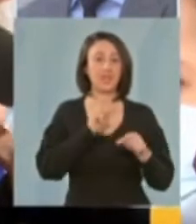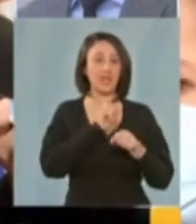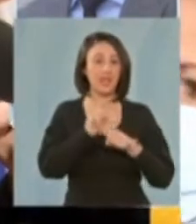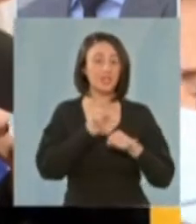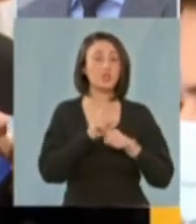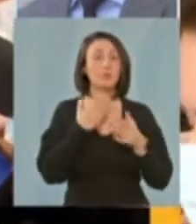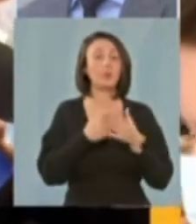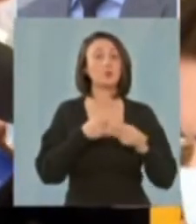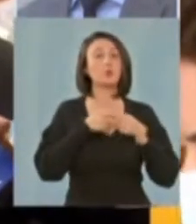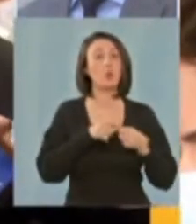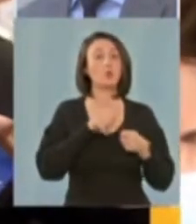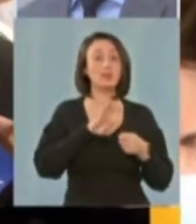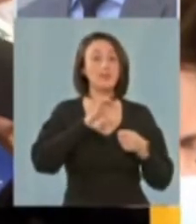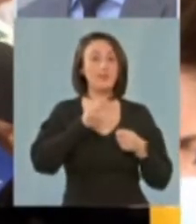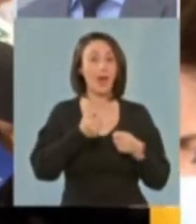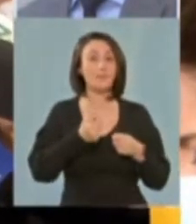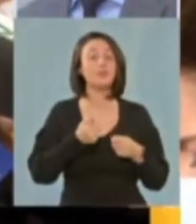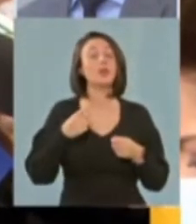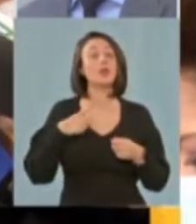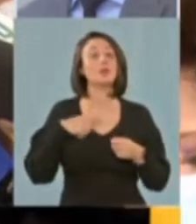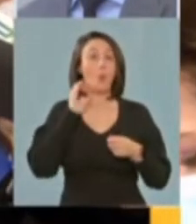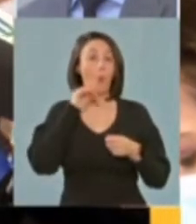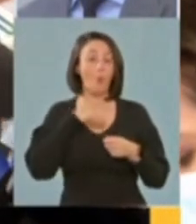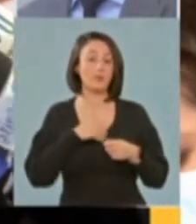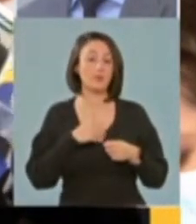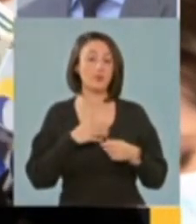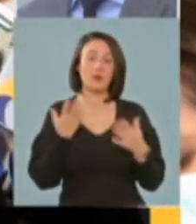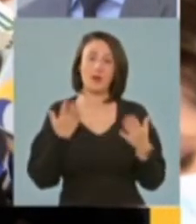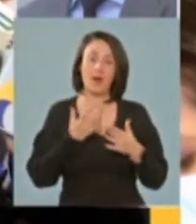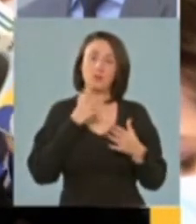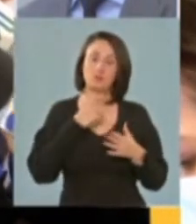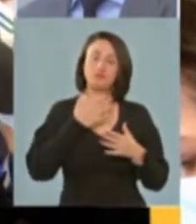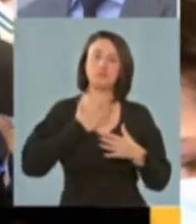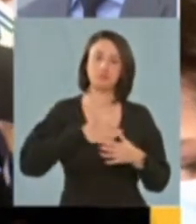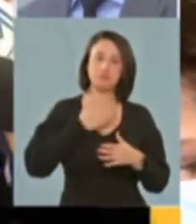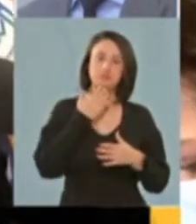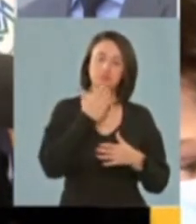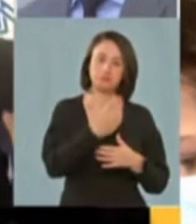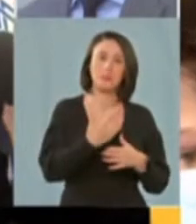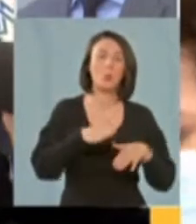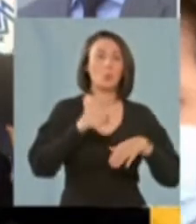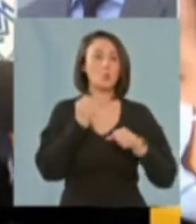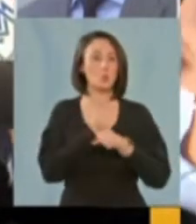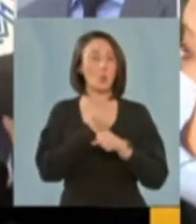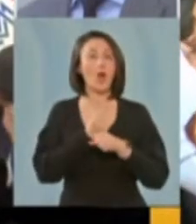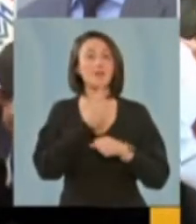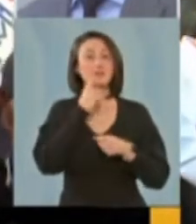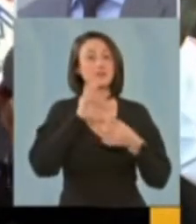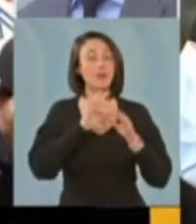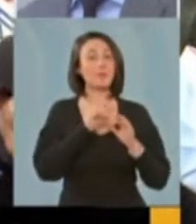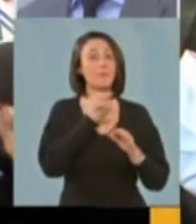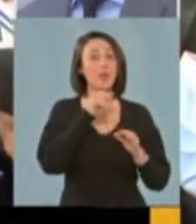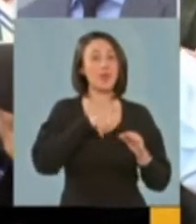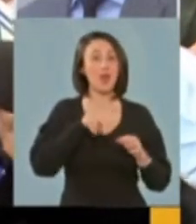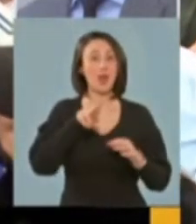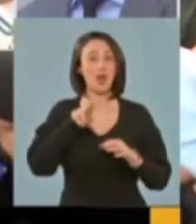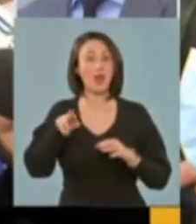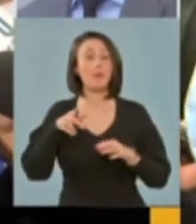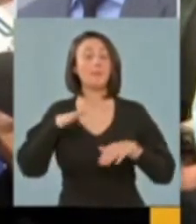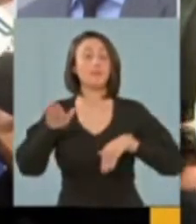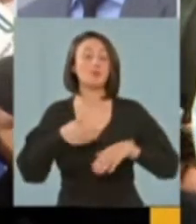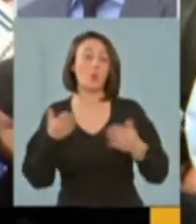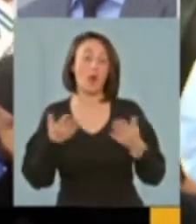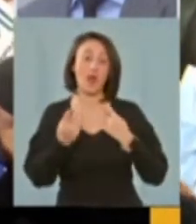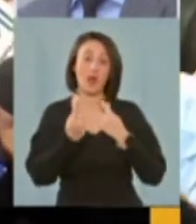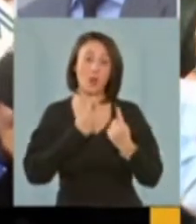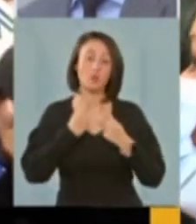critice la adresa domnului Ghinea. E un om care apreciez munca, cel puțin în ceea ce înseamnă PNRR, pentru că este ministru care